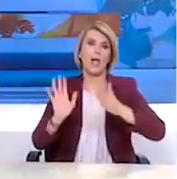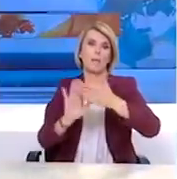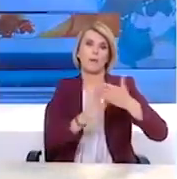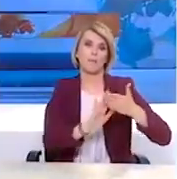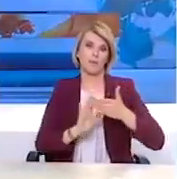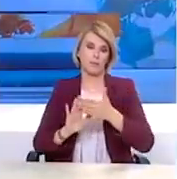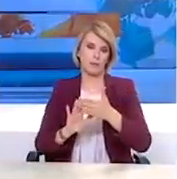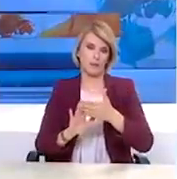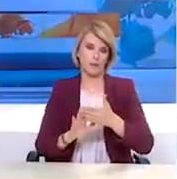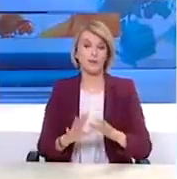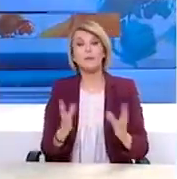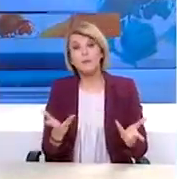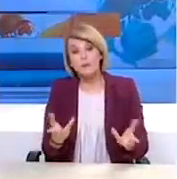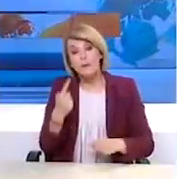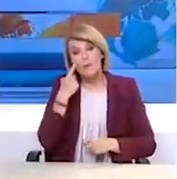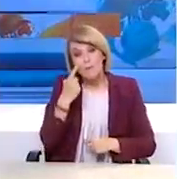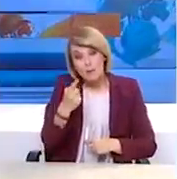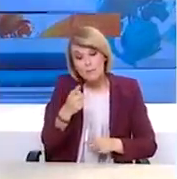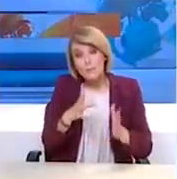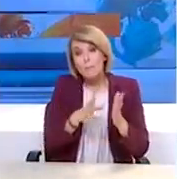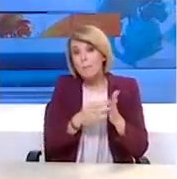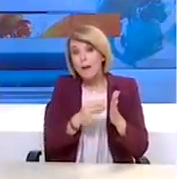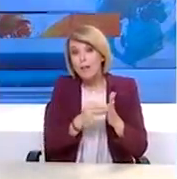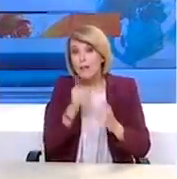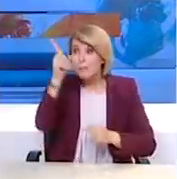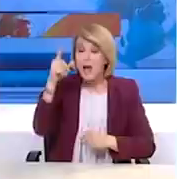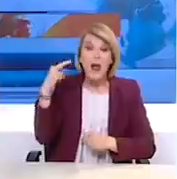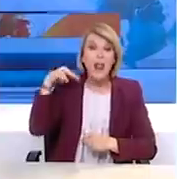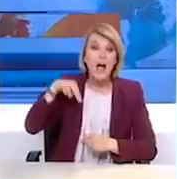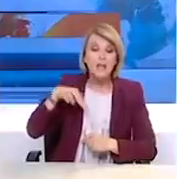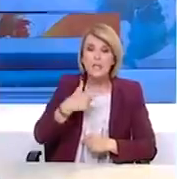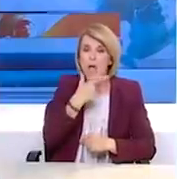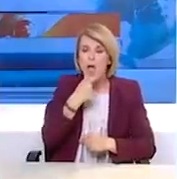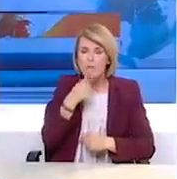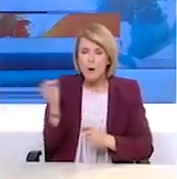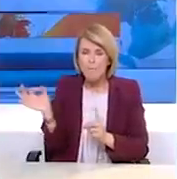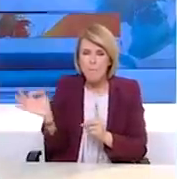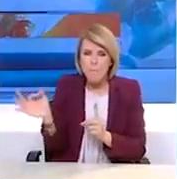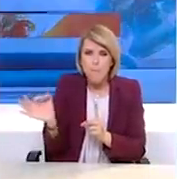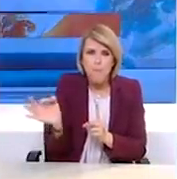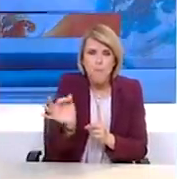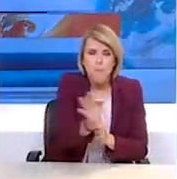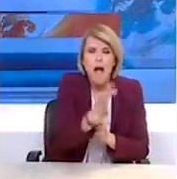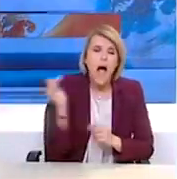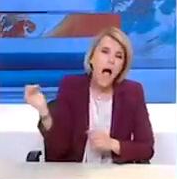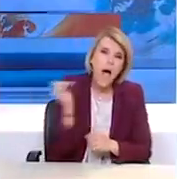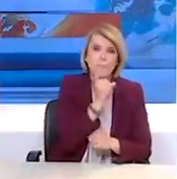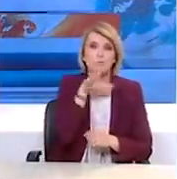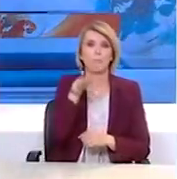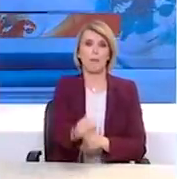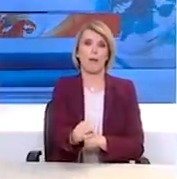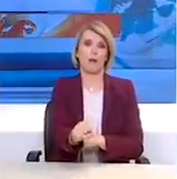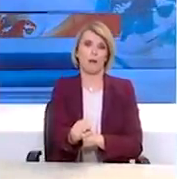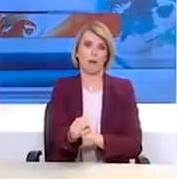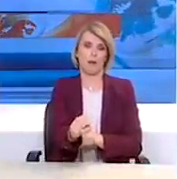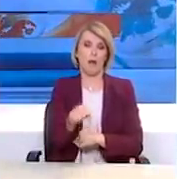Το παράδειγμα της Λάρισας νομίζω ότι έρχεται να αποδείξει για το πόσο έθραυστη είναι η κατάσταση. Τέτοια επιδημιολογικά φορτία σε πολλές περιοχές μπορούν να